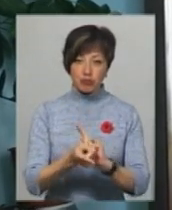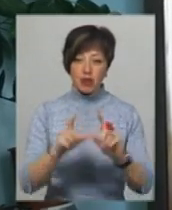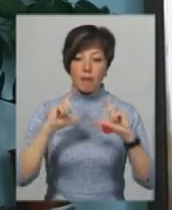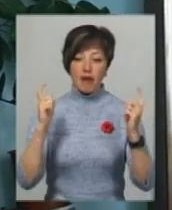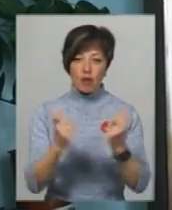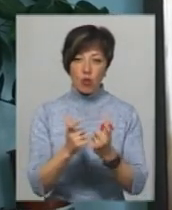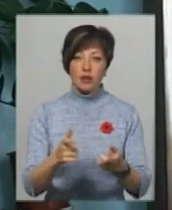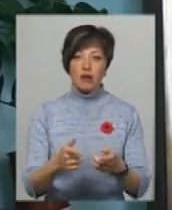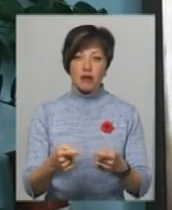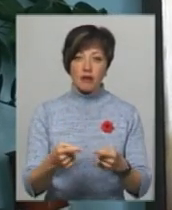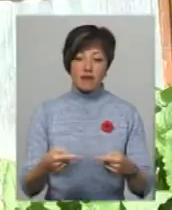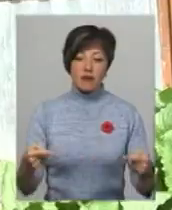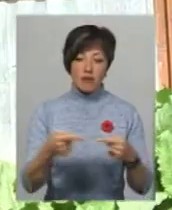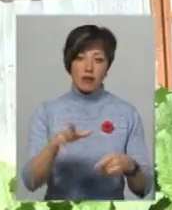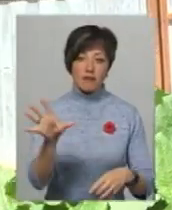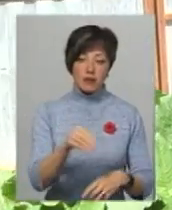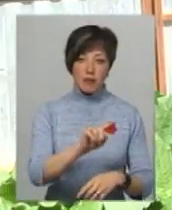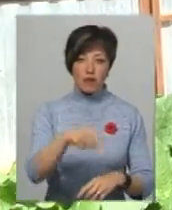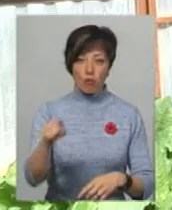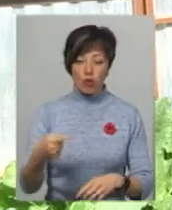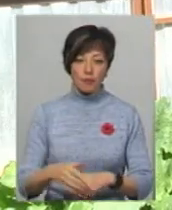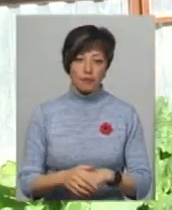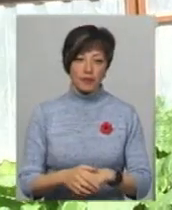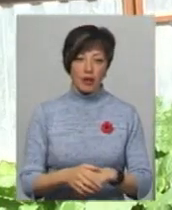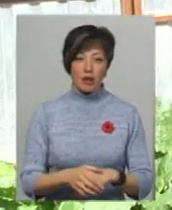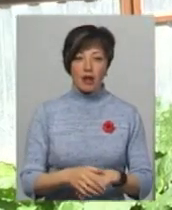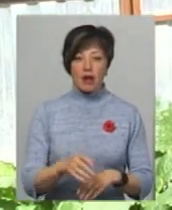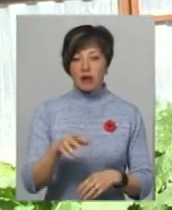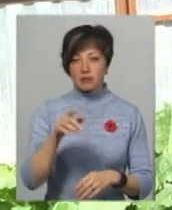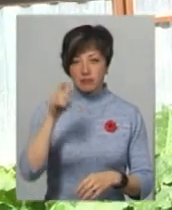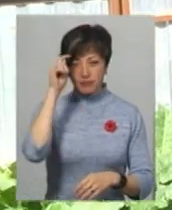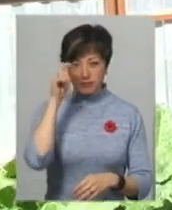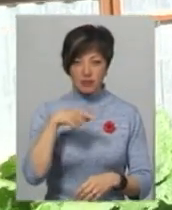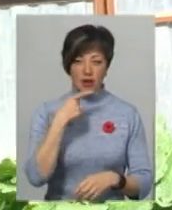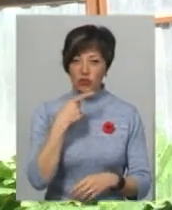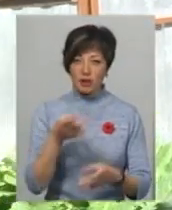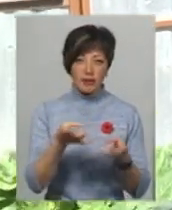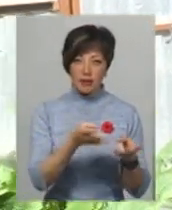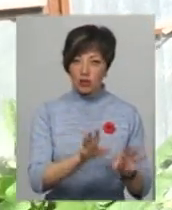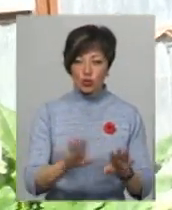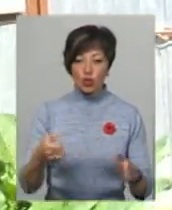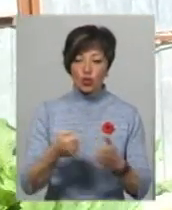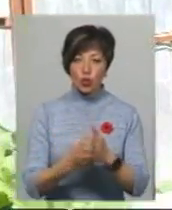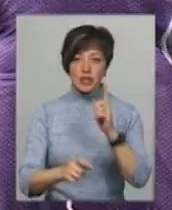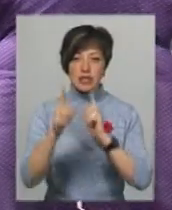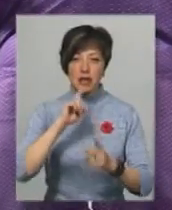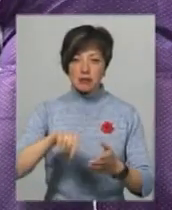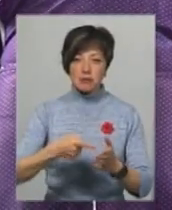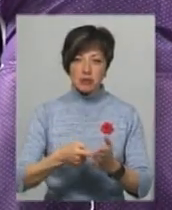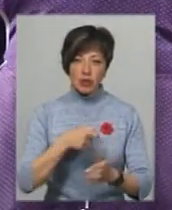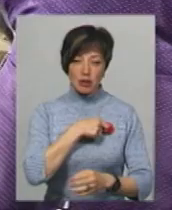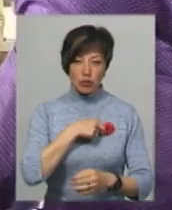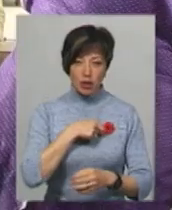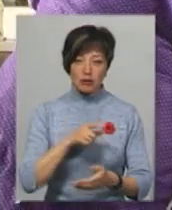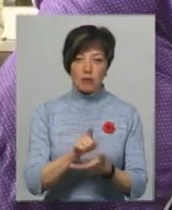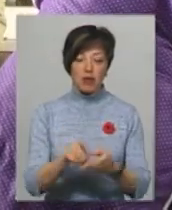відповідав всім вимогам. Підприємці ж, каже Павло Щепановський, павільйон не залишатимуть, принаймні до чергової сесії міської ради, на якій